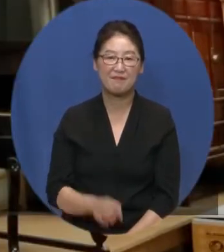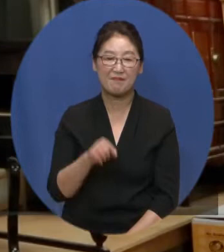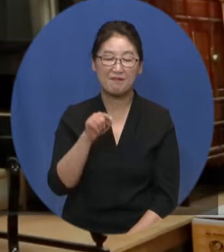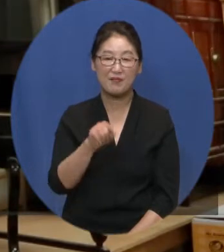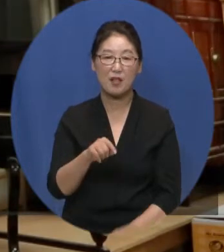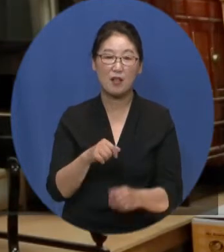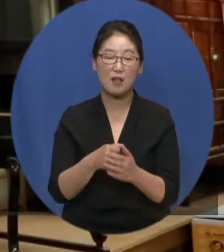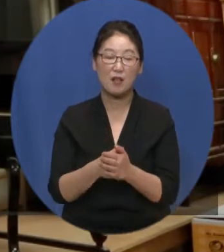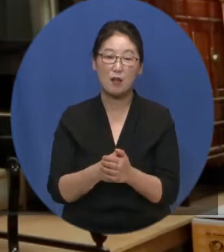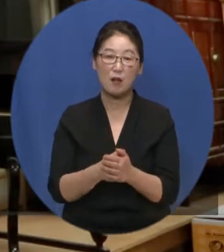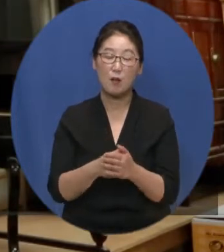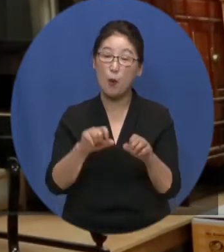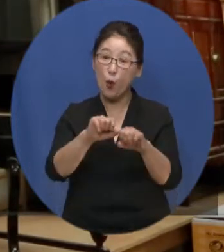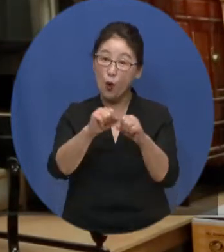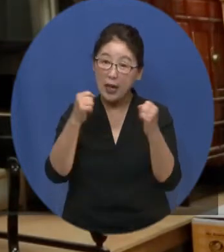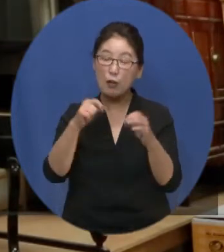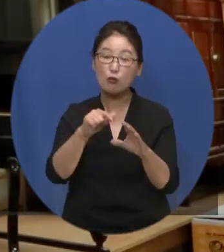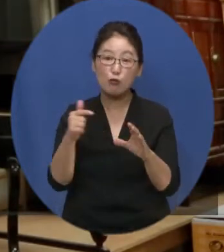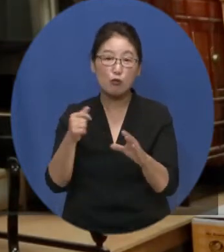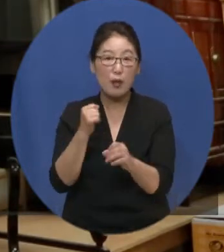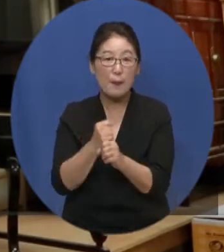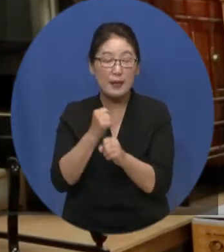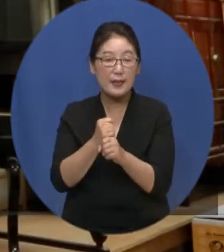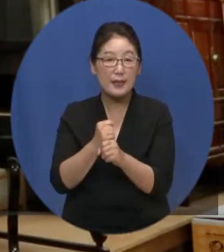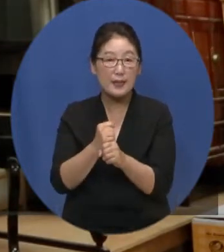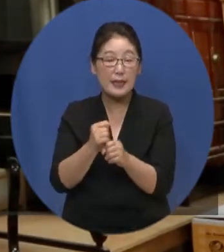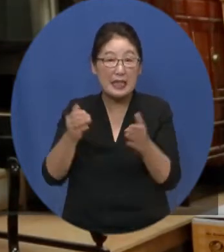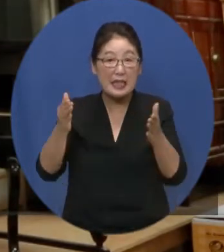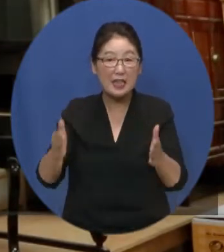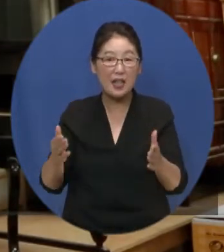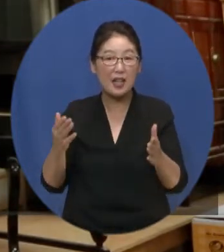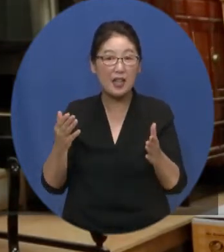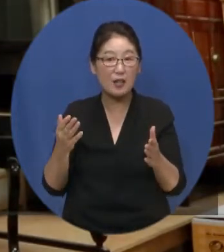까지는 얼마 정도 걸린 거 에요 또 5